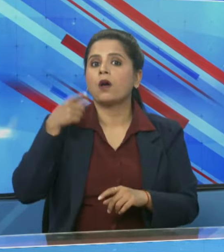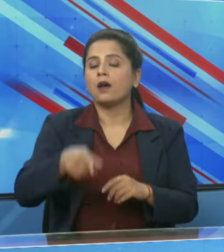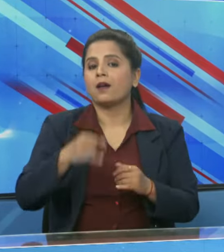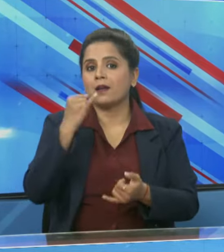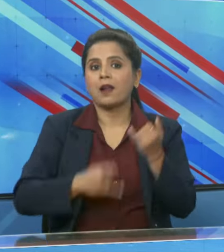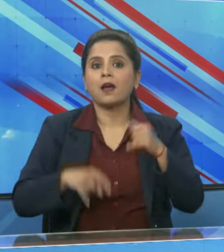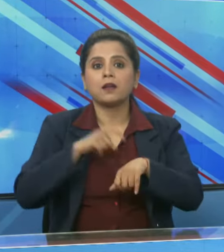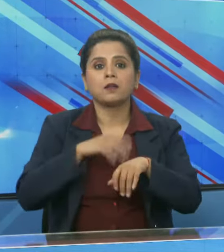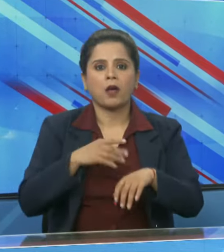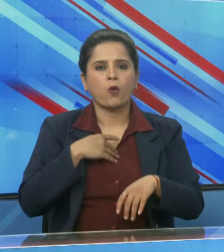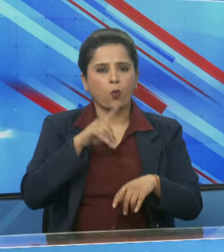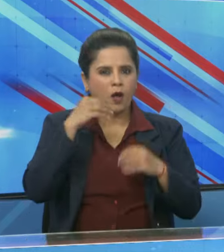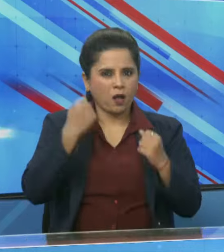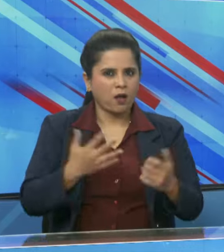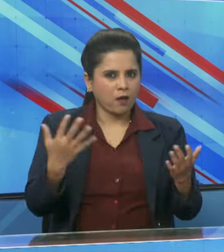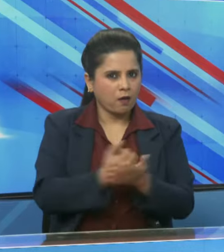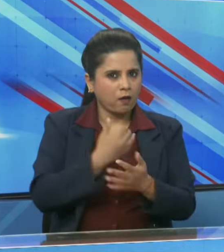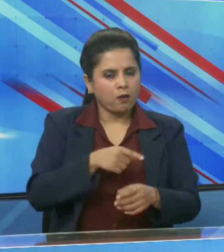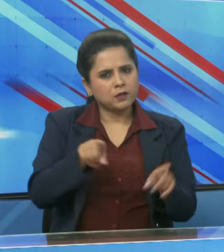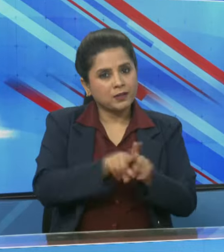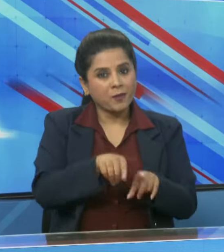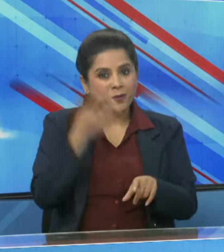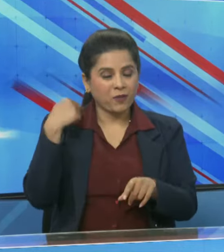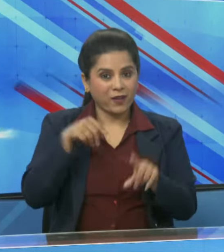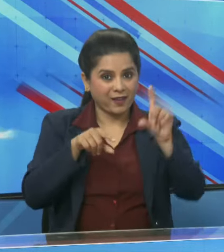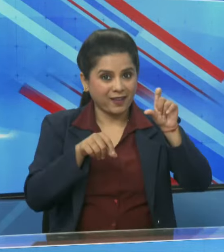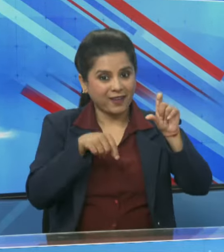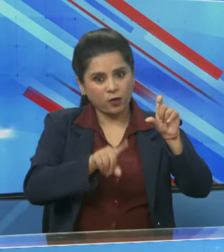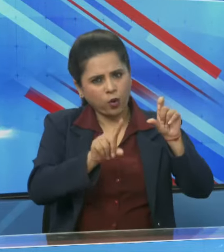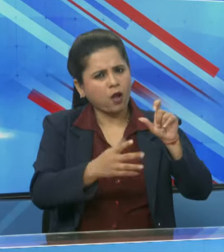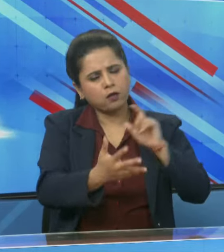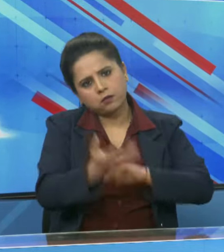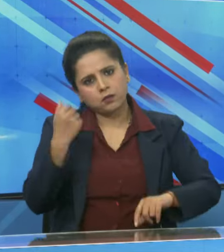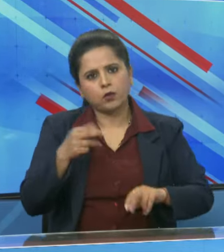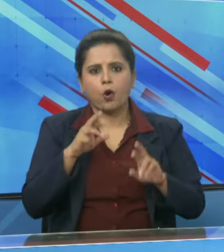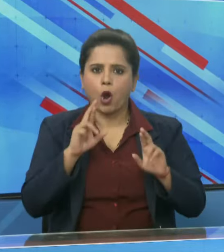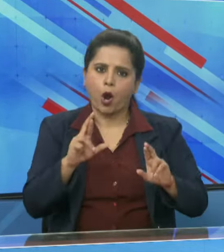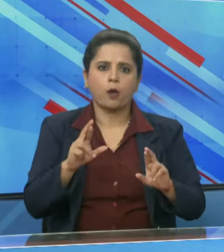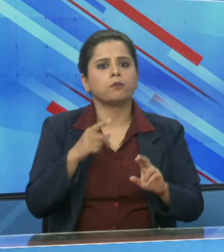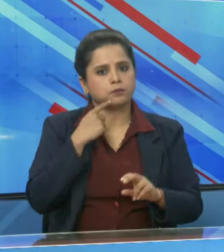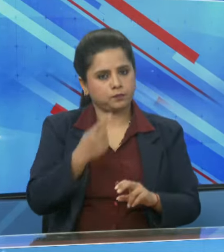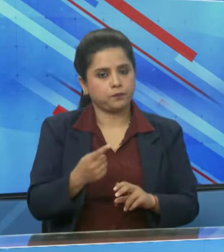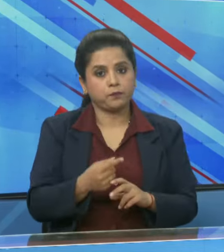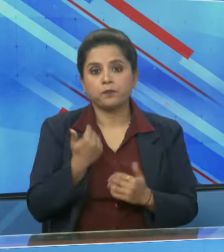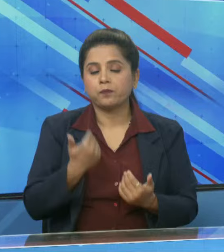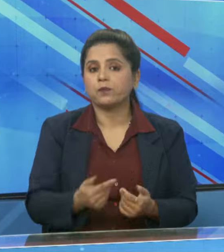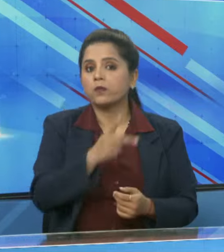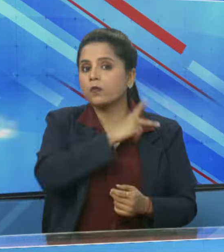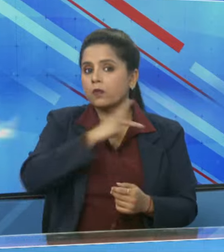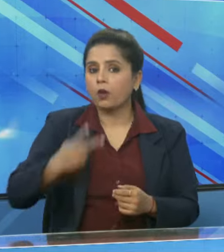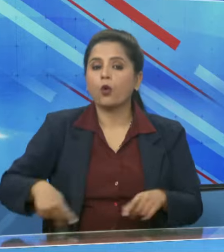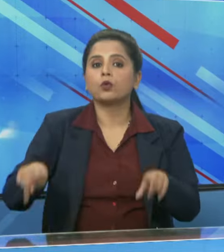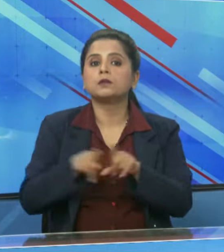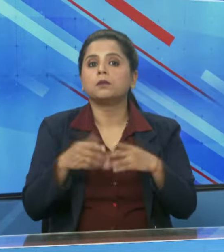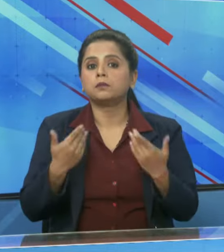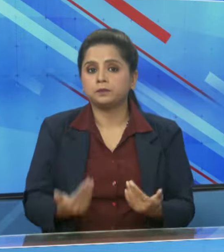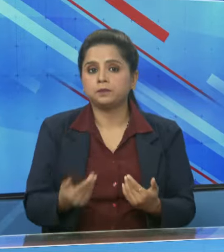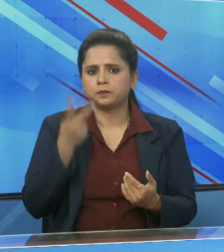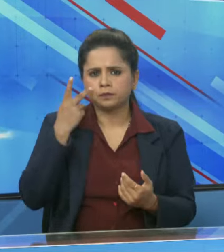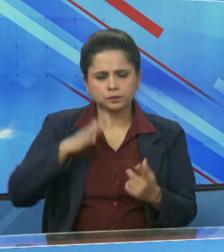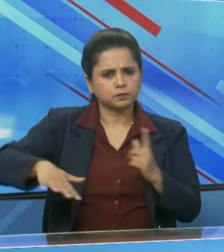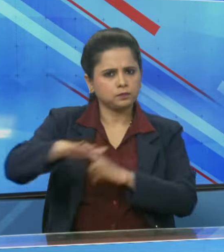tell we lost one seat, this time that also will come to Congress and UDF. Basically Karnataka also earlier